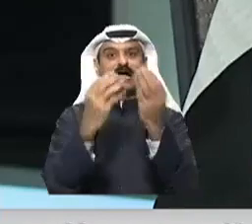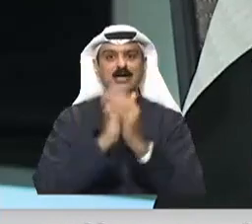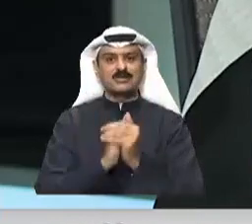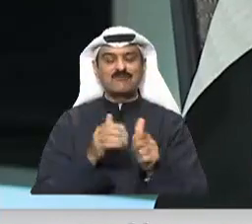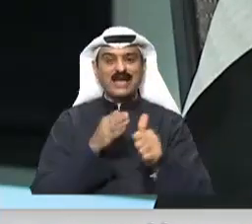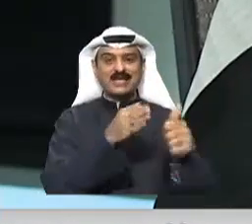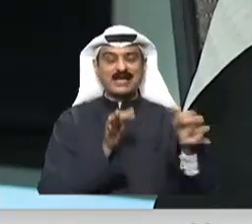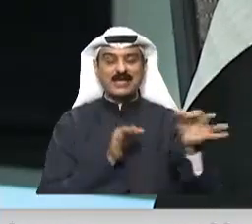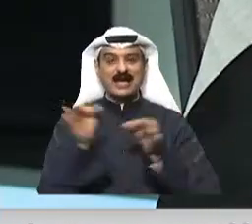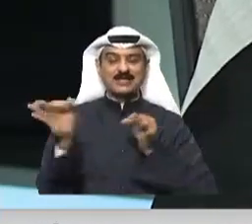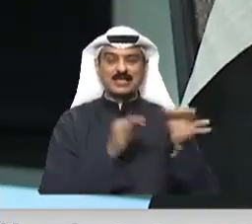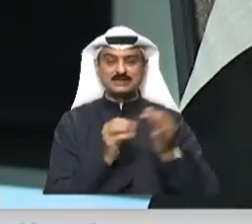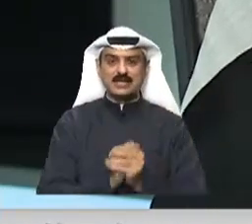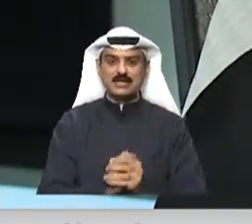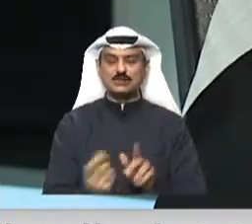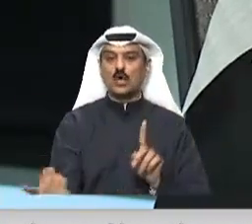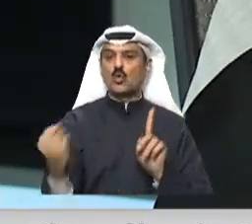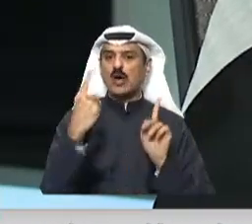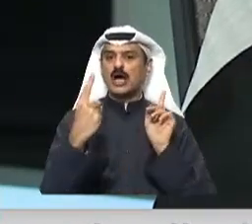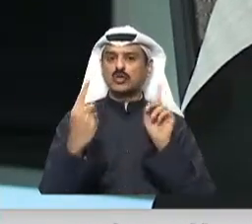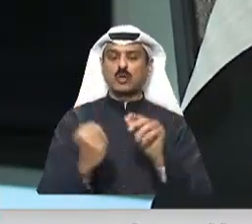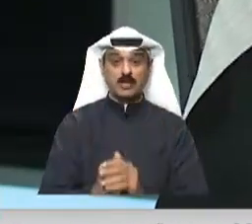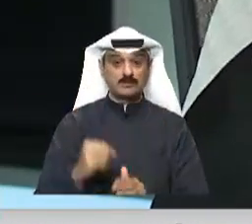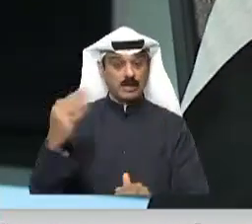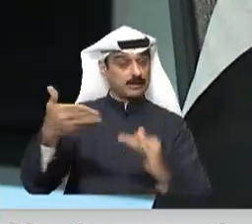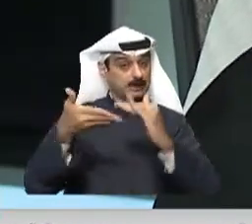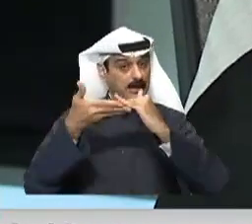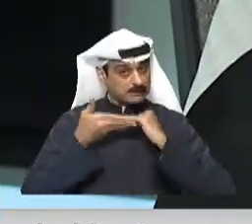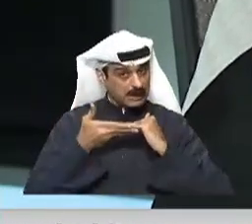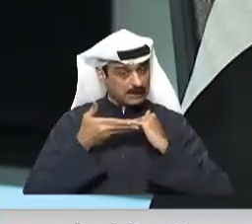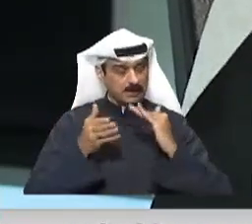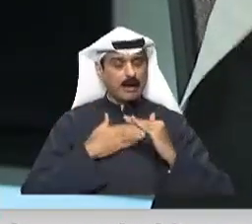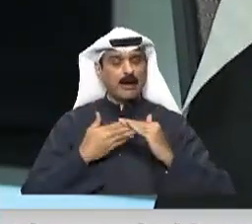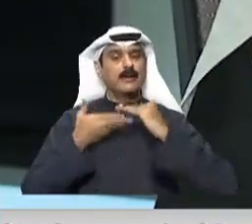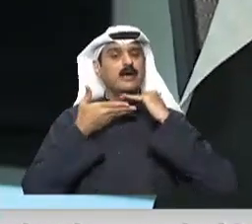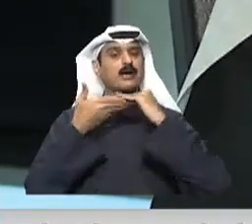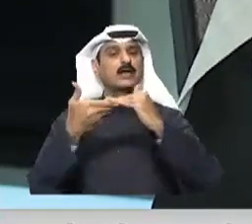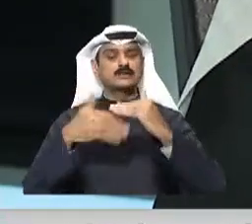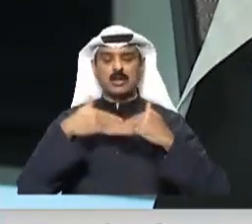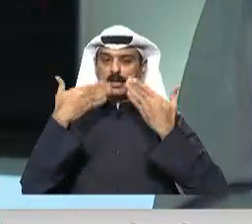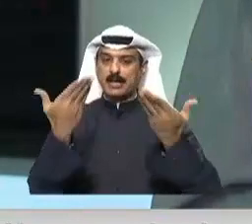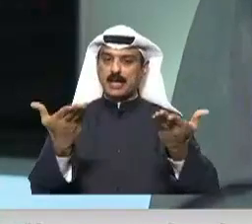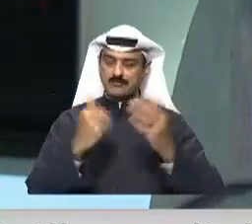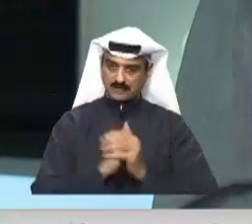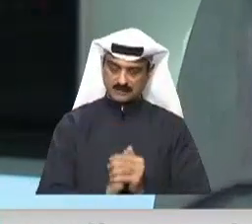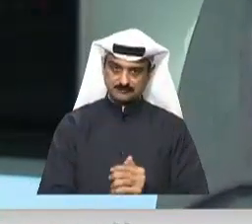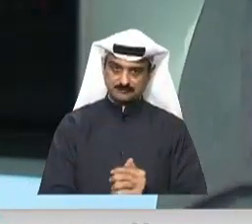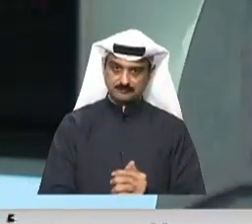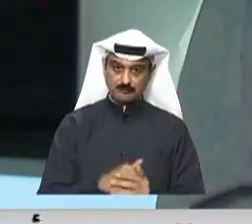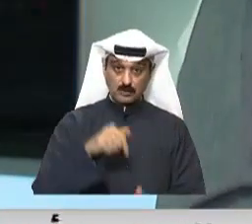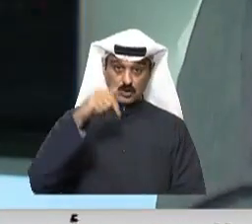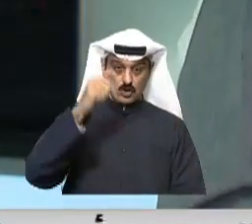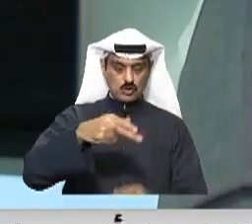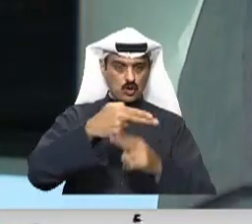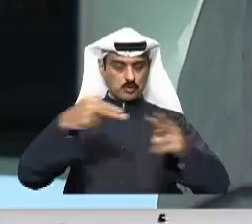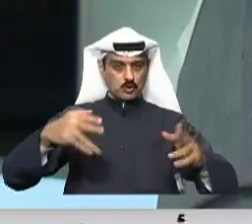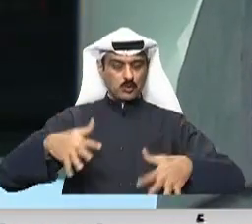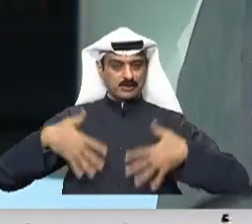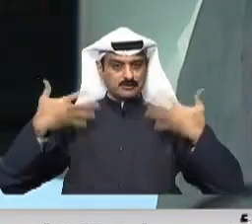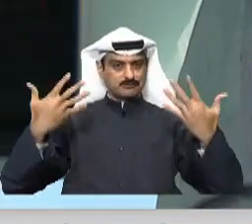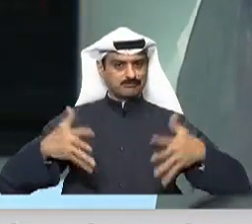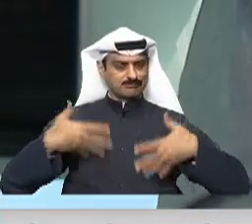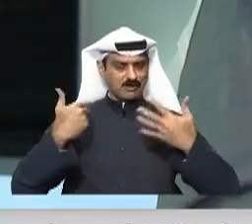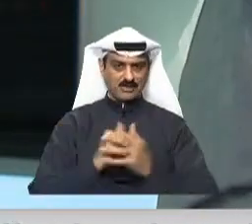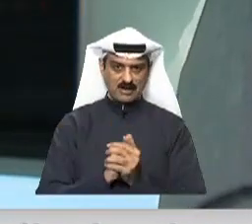القياده السياسيه انتم ما قصرتوا معنا نحن ممثلين شعب ما نقصر معه اليوم الكويت تفرح وهناك